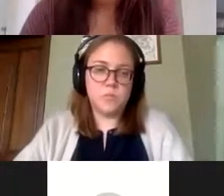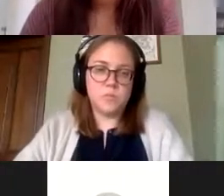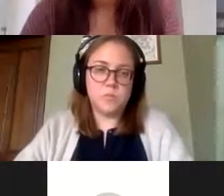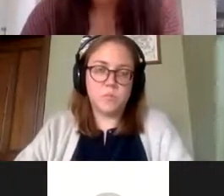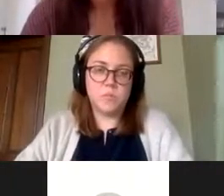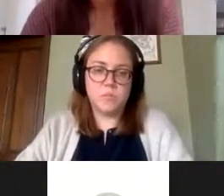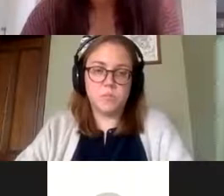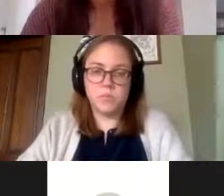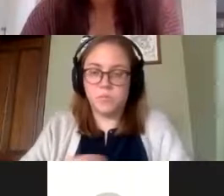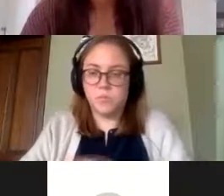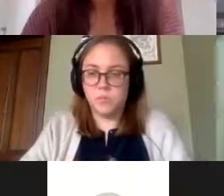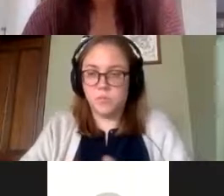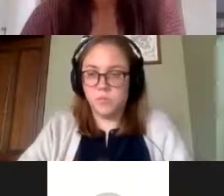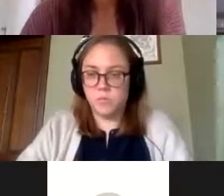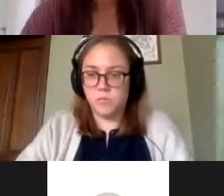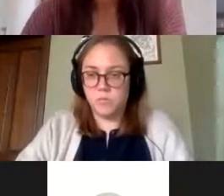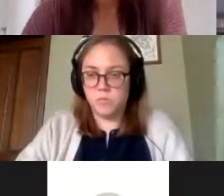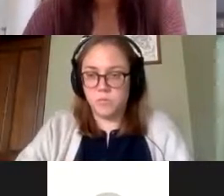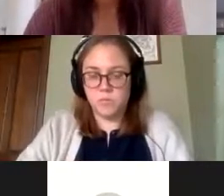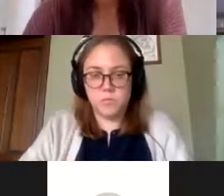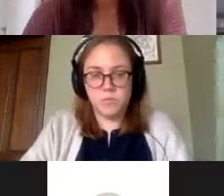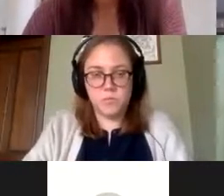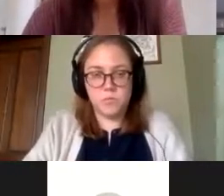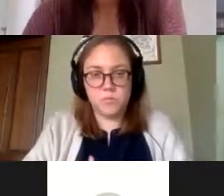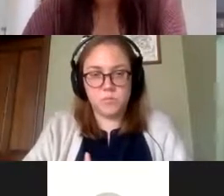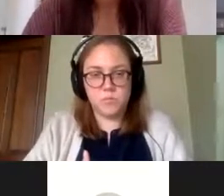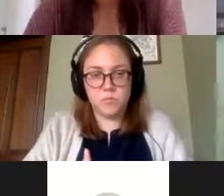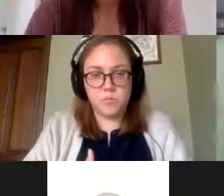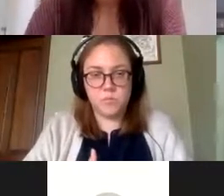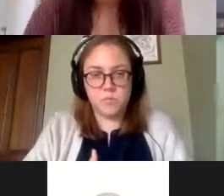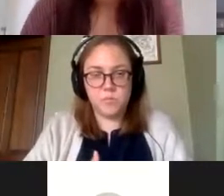te weten hoeveel kinderen dat er zijn om onze activiteiten te kunnen voorbereiden.